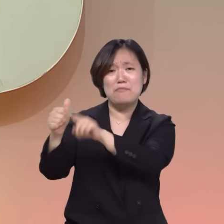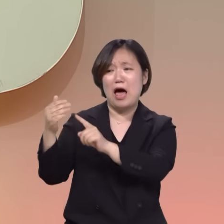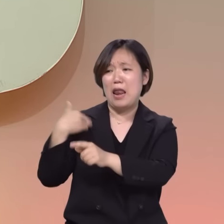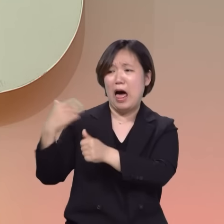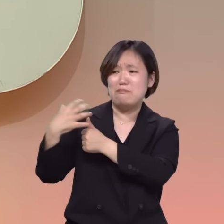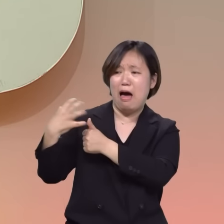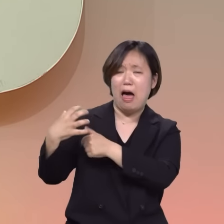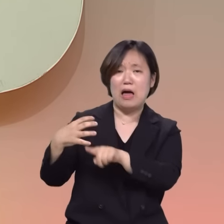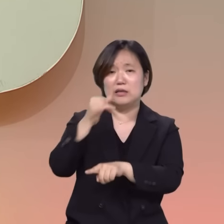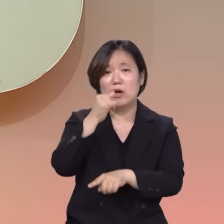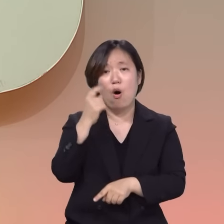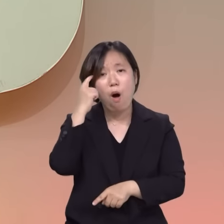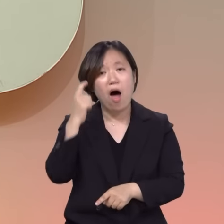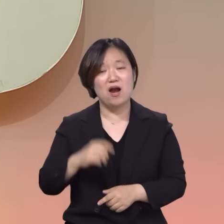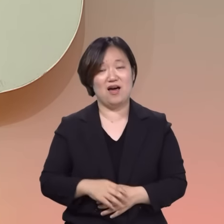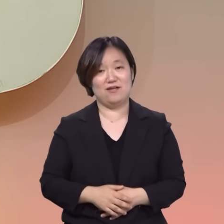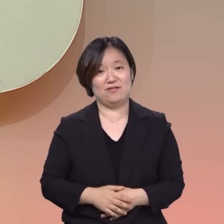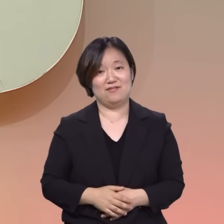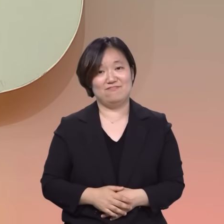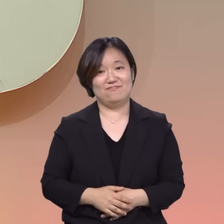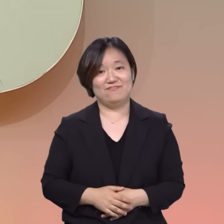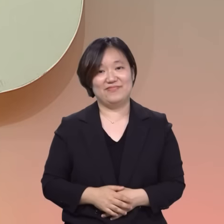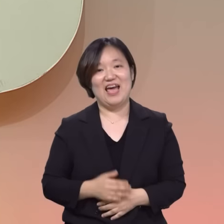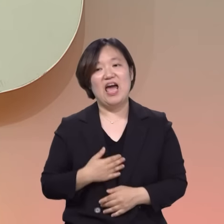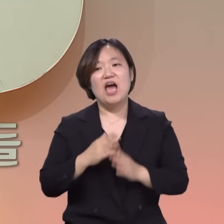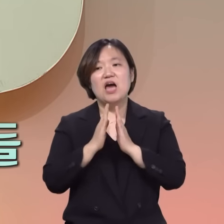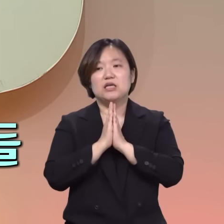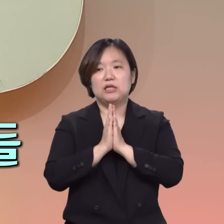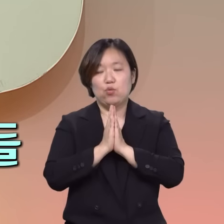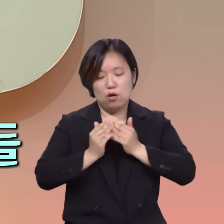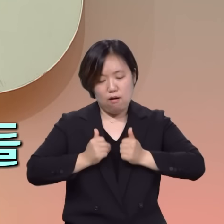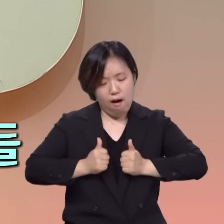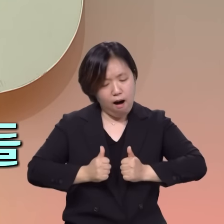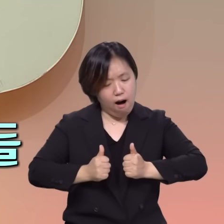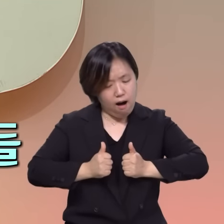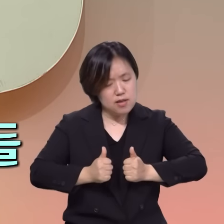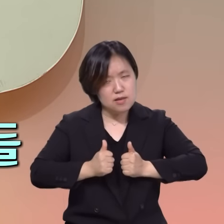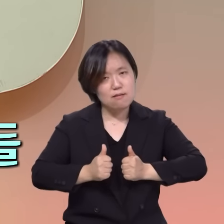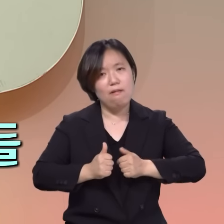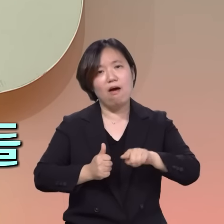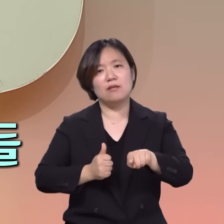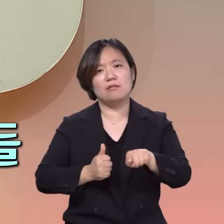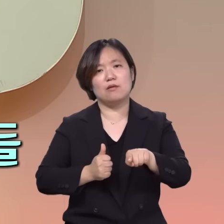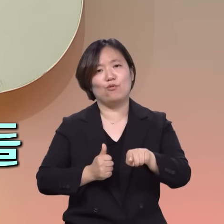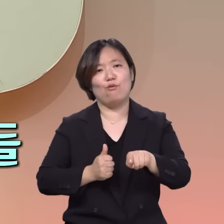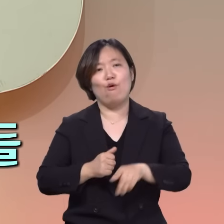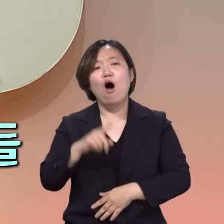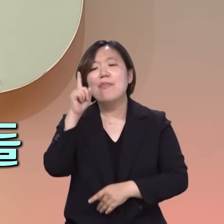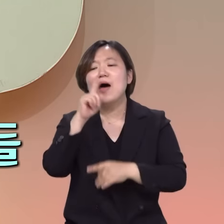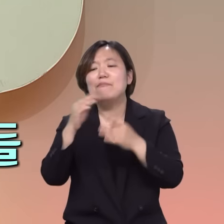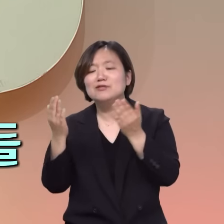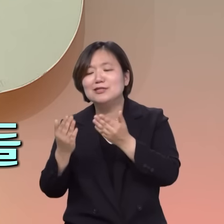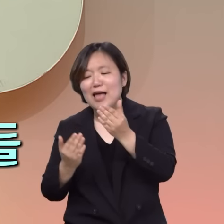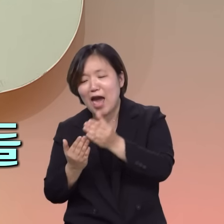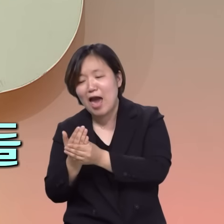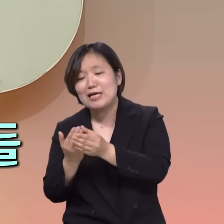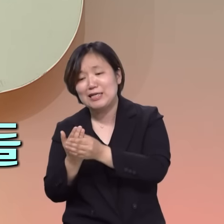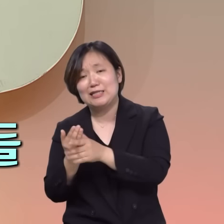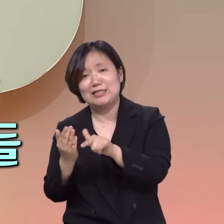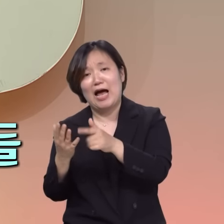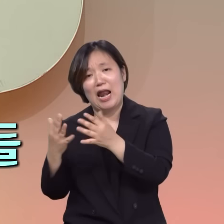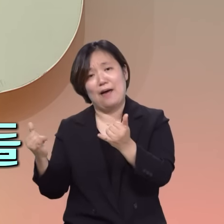걸까요 그런 기도를 심히 에도 불구하고 그런 속상한 사연을 가진 분들이 또